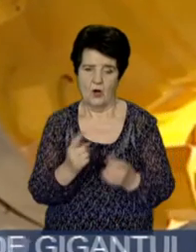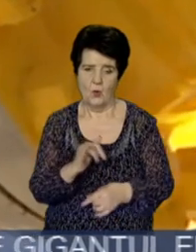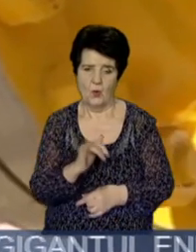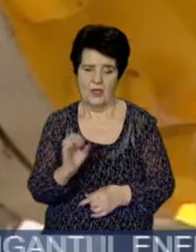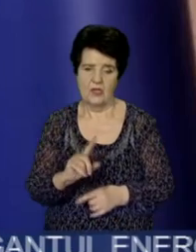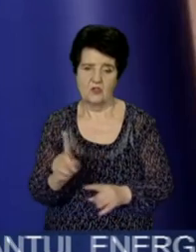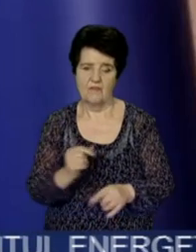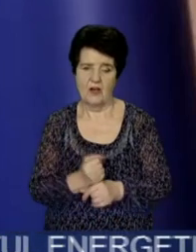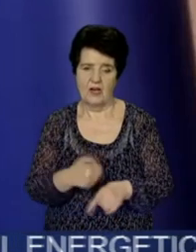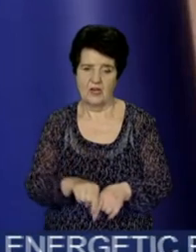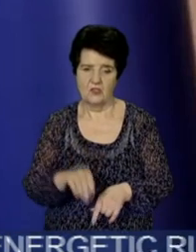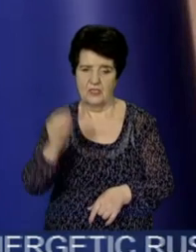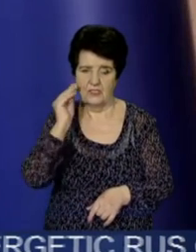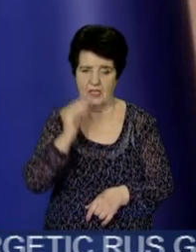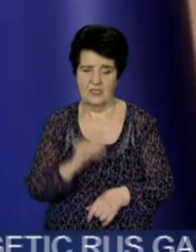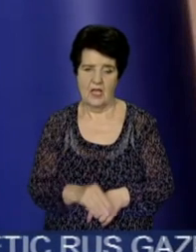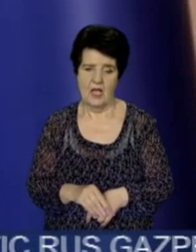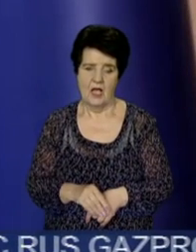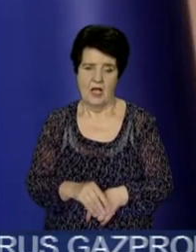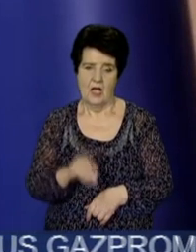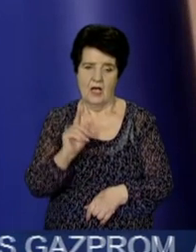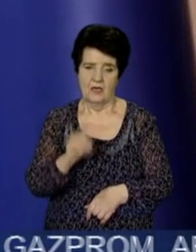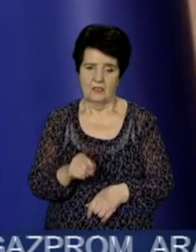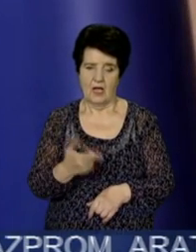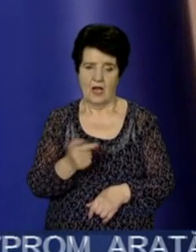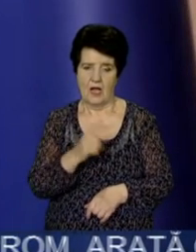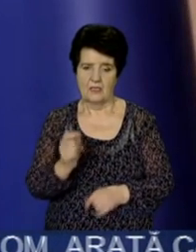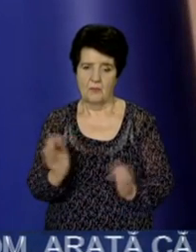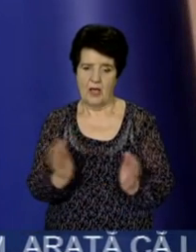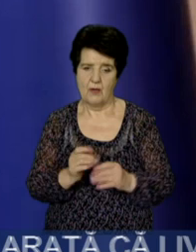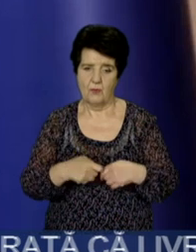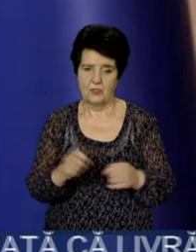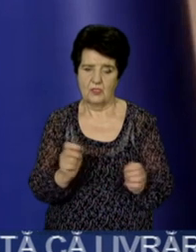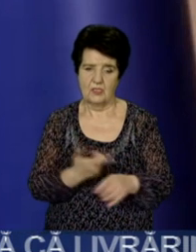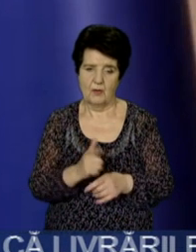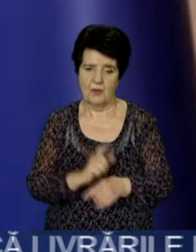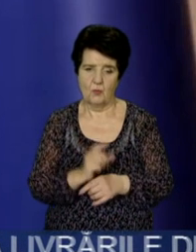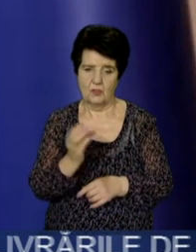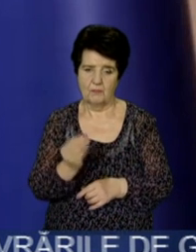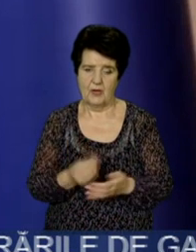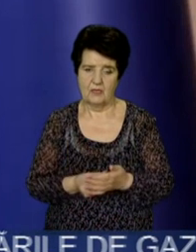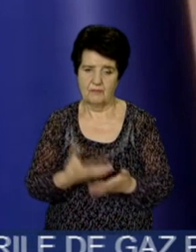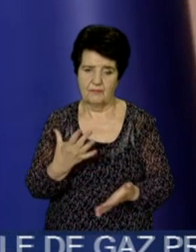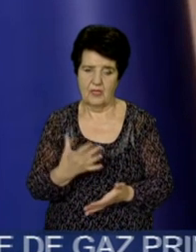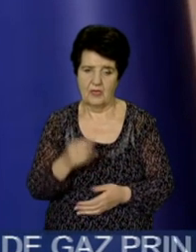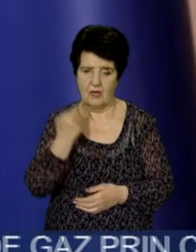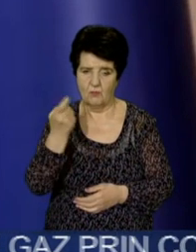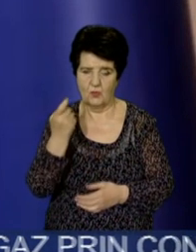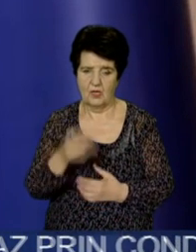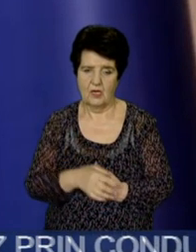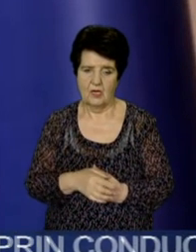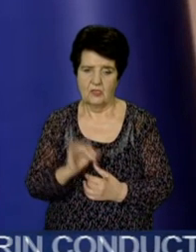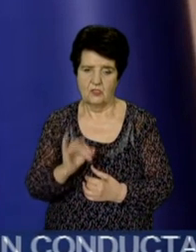în acest sens? Avem situația când cei care vând gaz vând mai puțin, dar fac mai mulți bani din cauza acestor prețuri nebune și